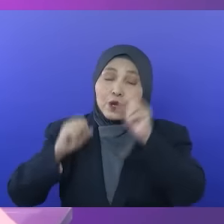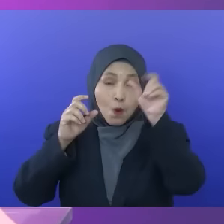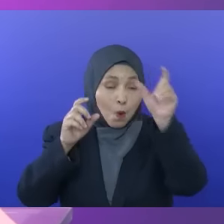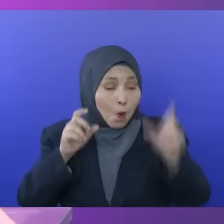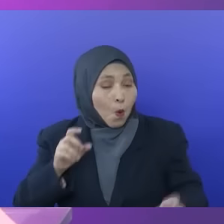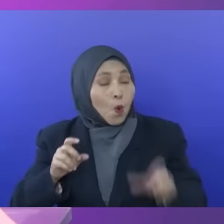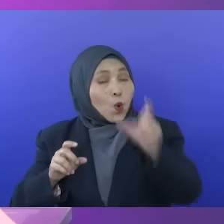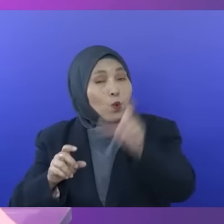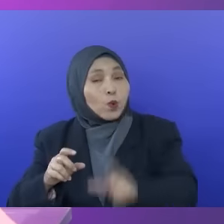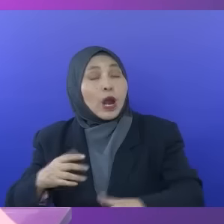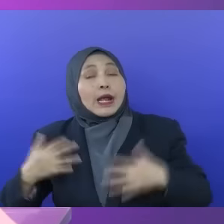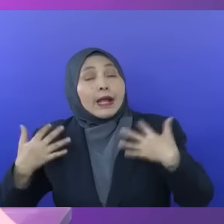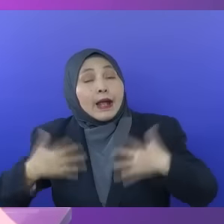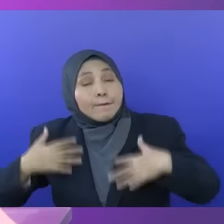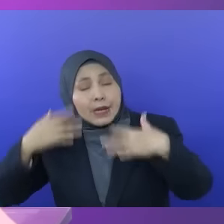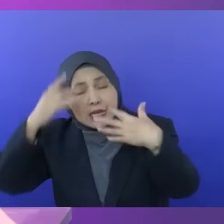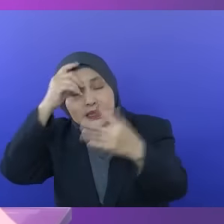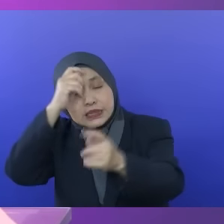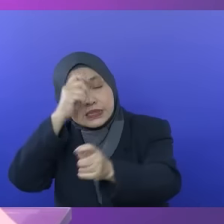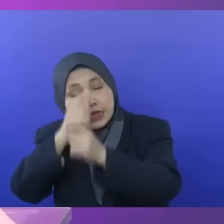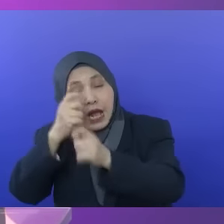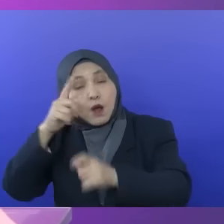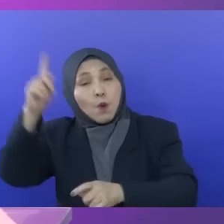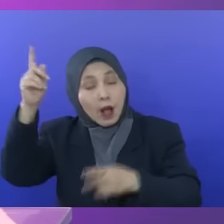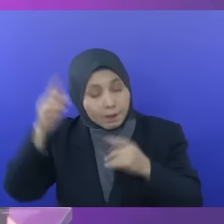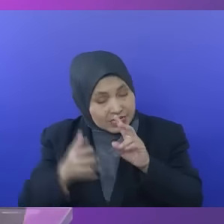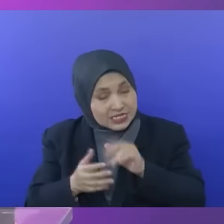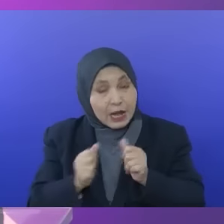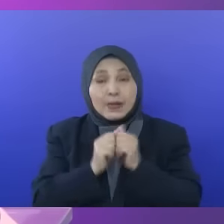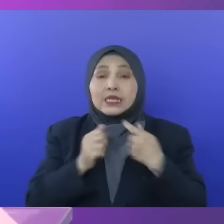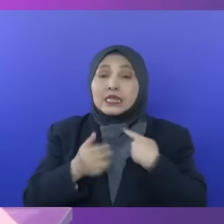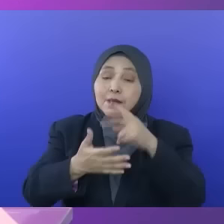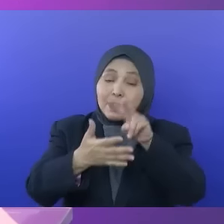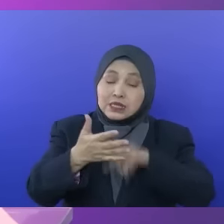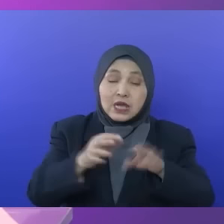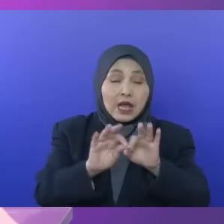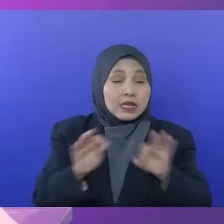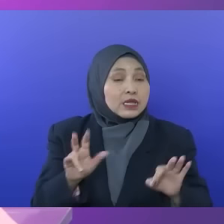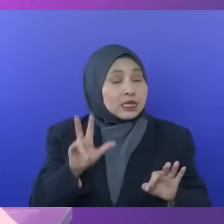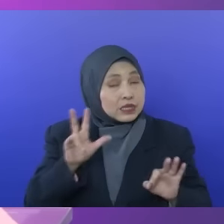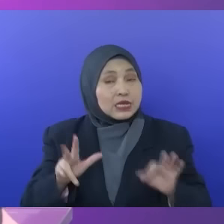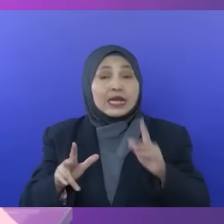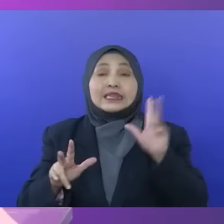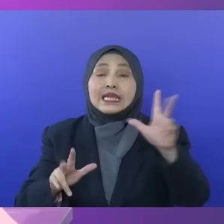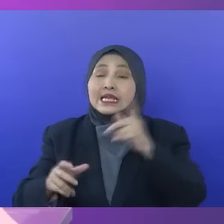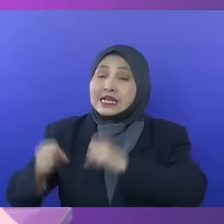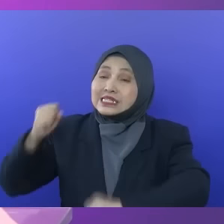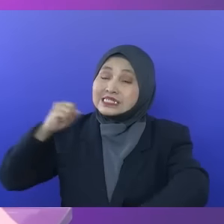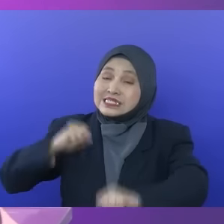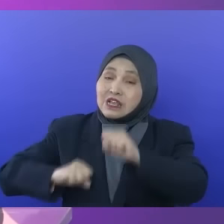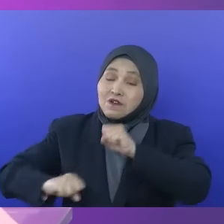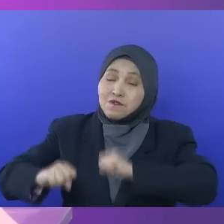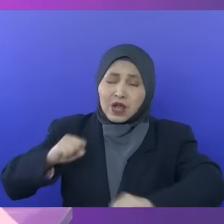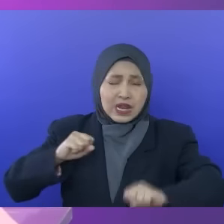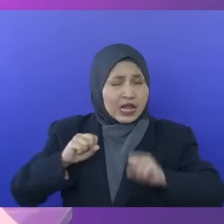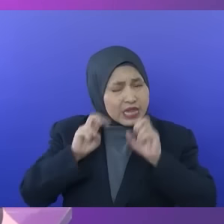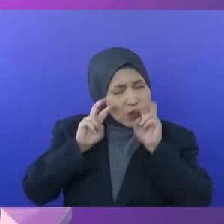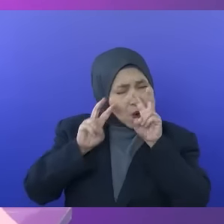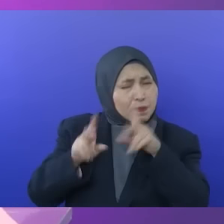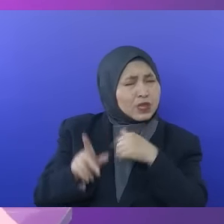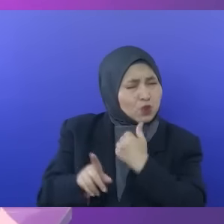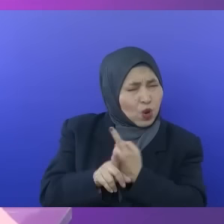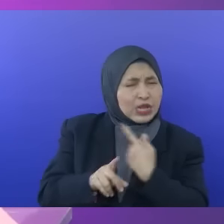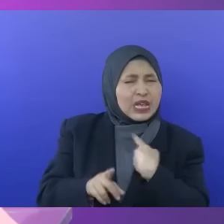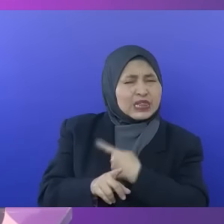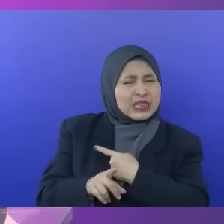dinyatakan pada ayat yang ketiga keempat Mari sama-sama kita baca ayat yang ketiga tiga sifat nah Sema Betul tak kita ini